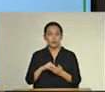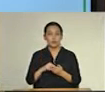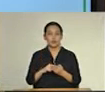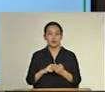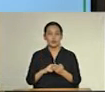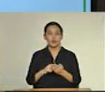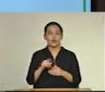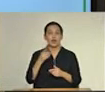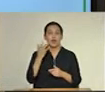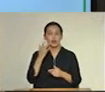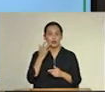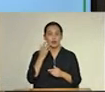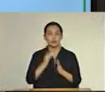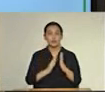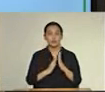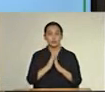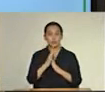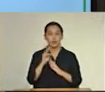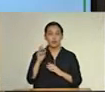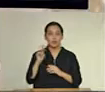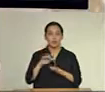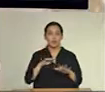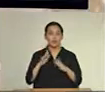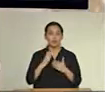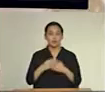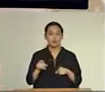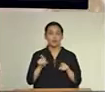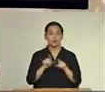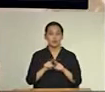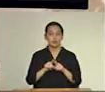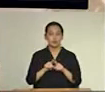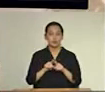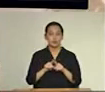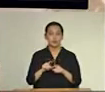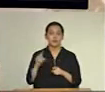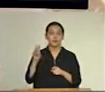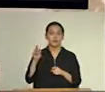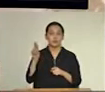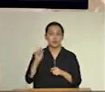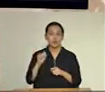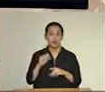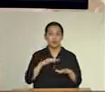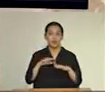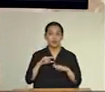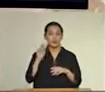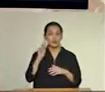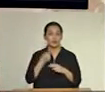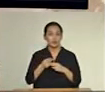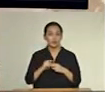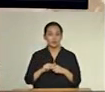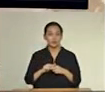doimo moddalar harakatda bo'ladi. Mana shu jarayon orqali biz moddalar harakatlanishini o'rganishimiz mumkin.